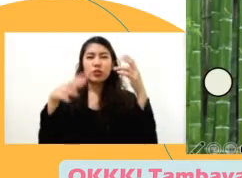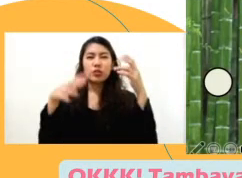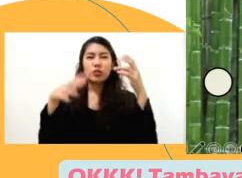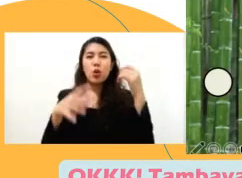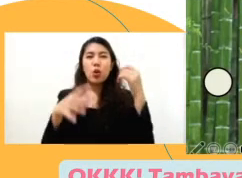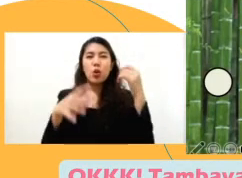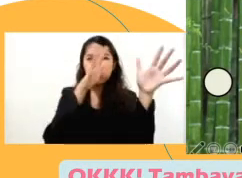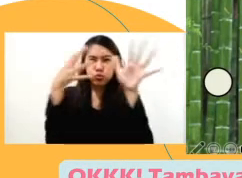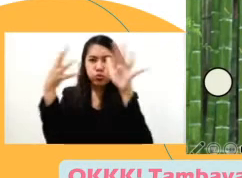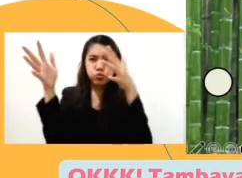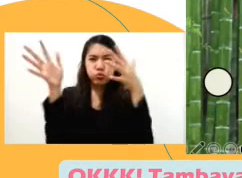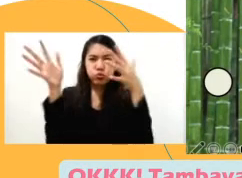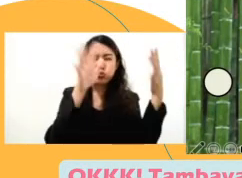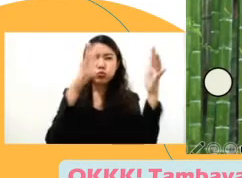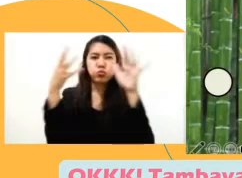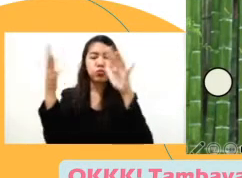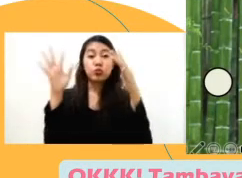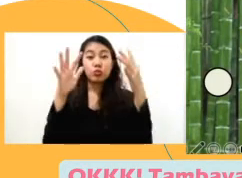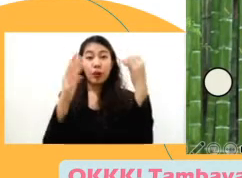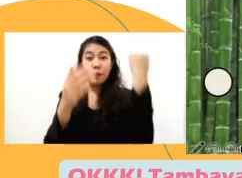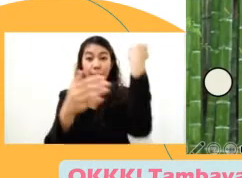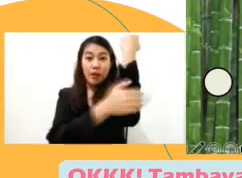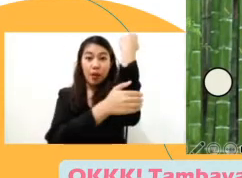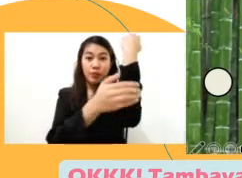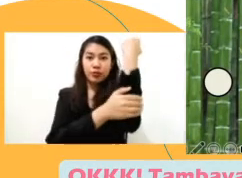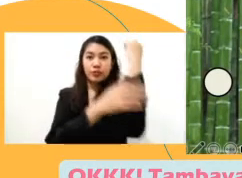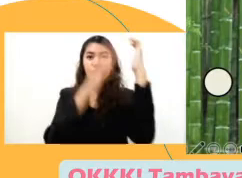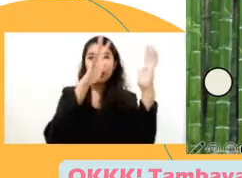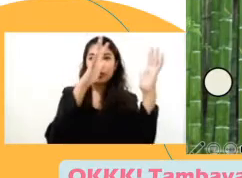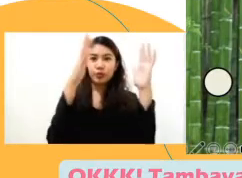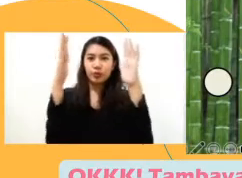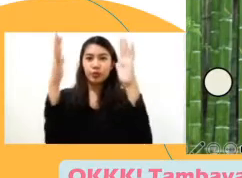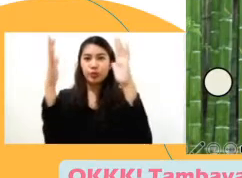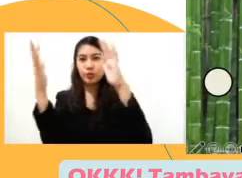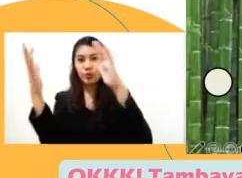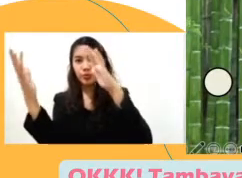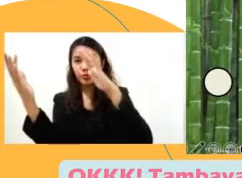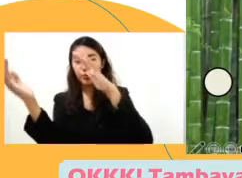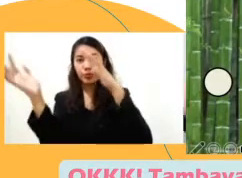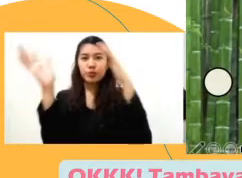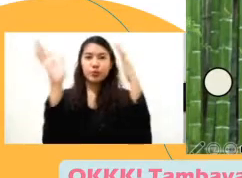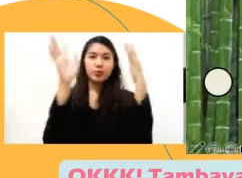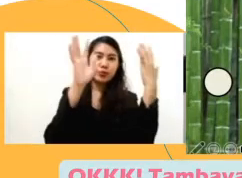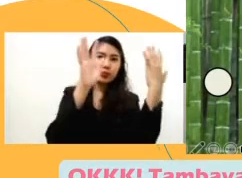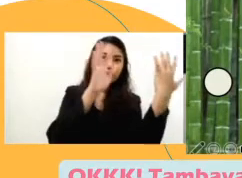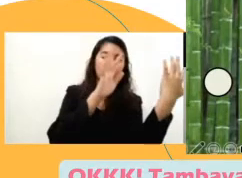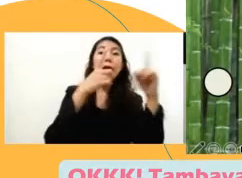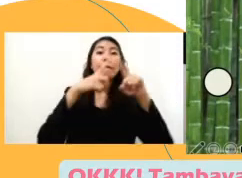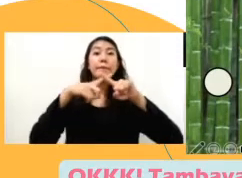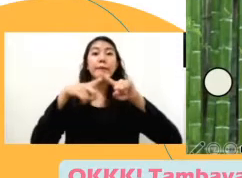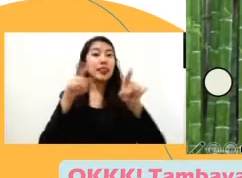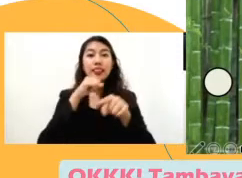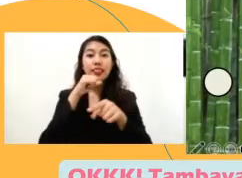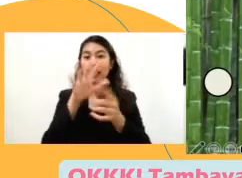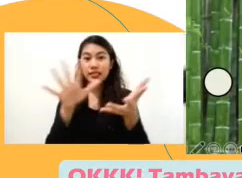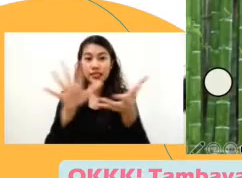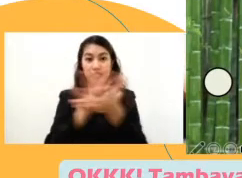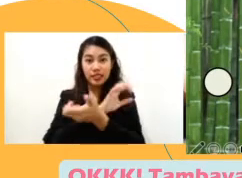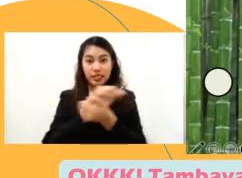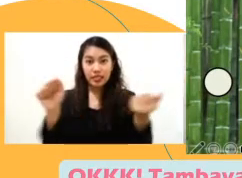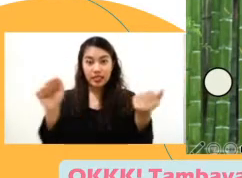sa kawayan, hindi sila natitinag, hindi sila nasisira, no? Sila